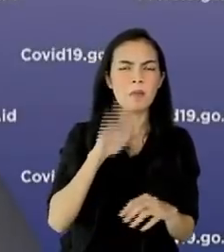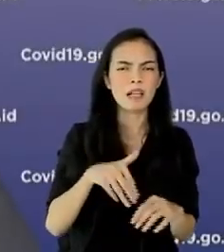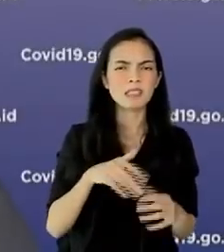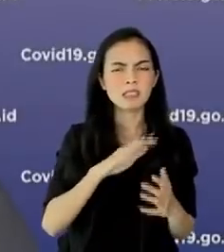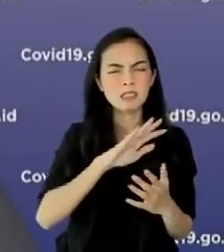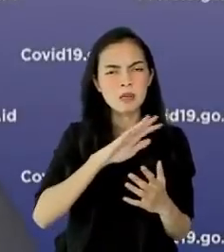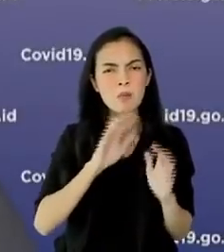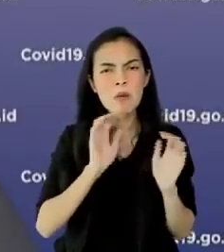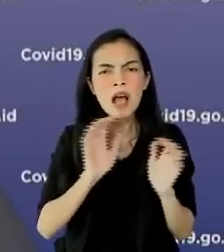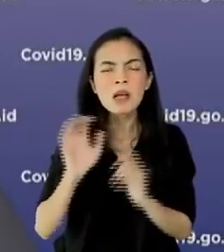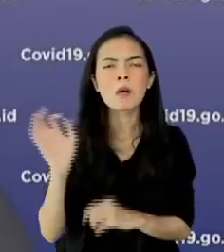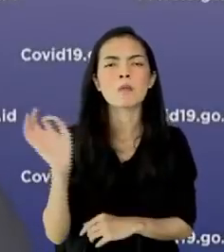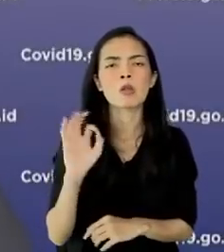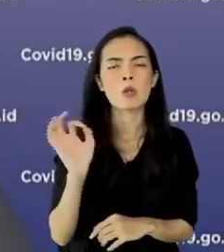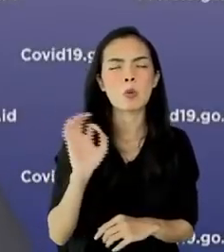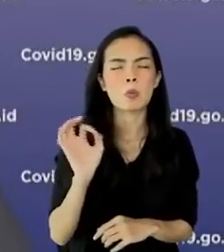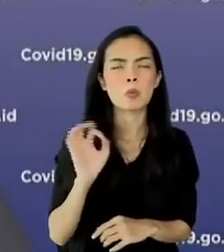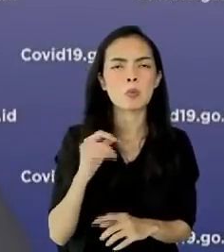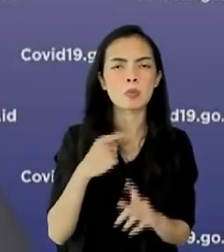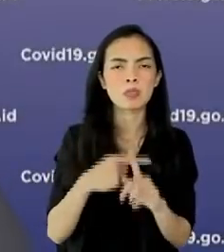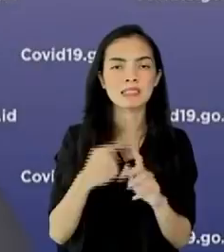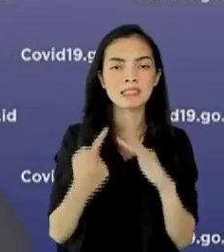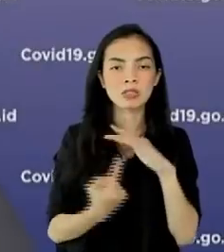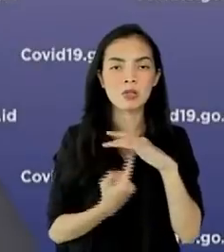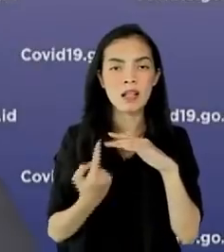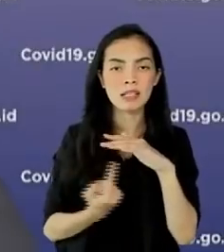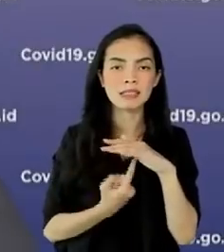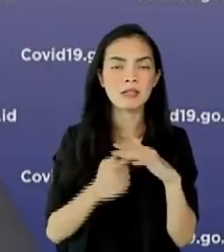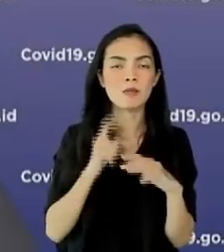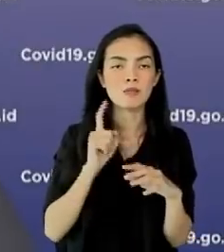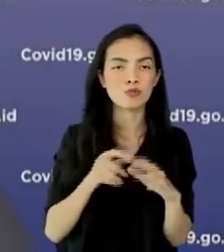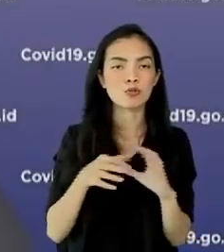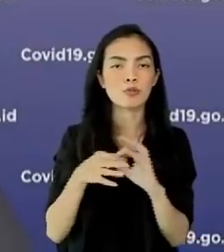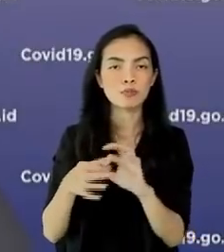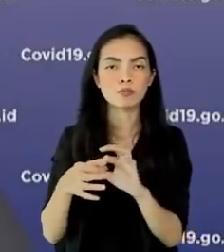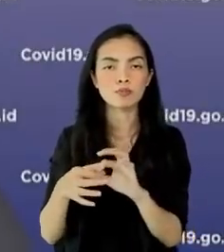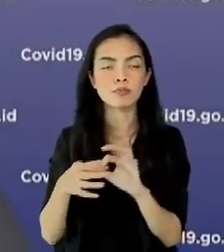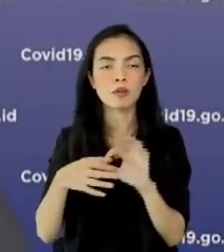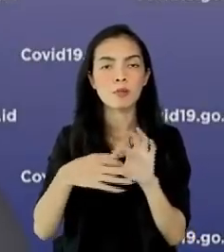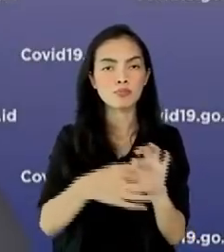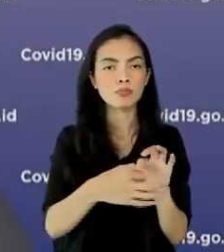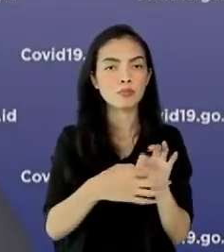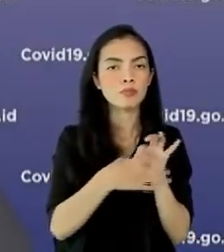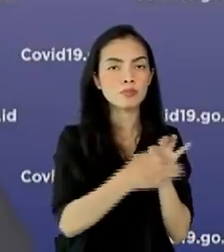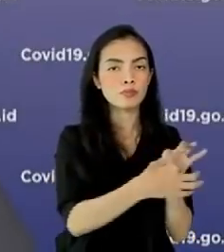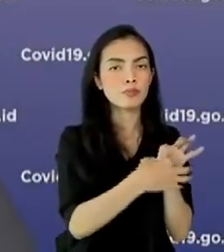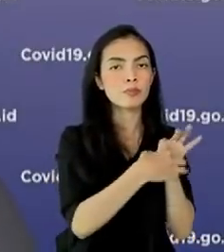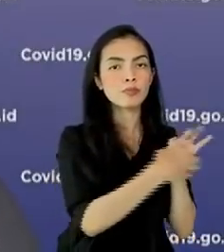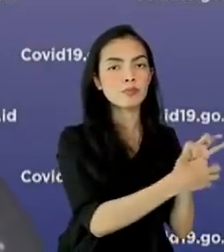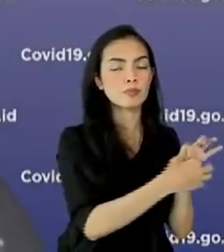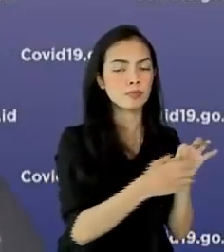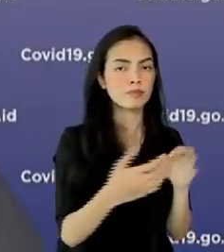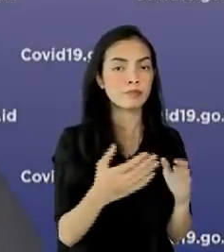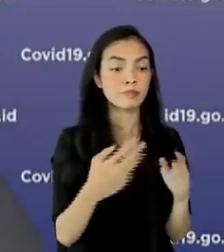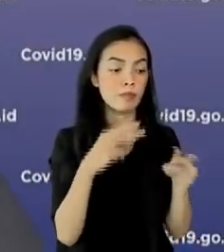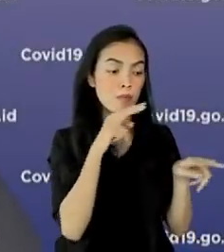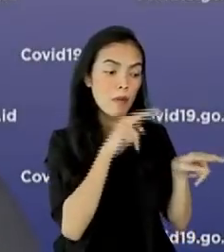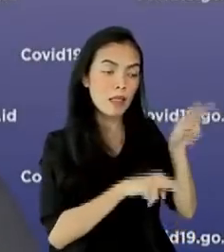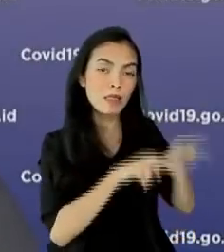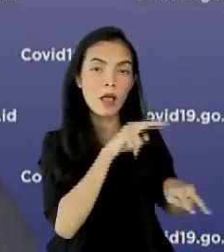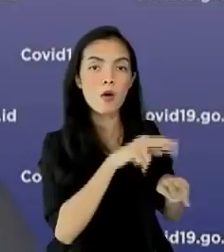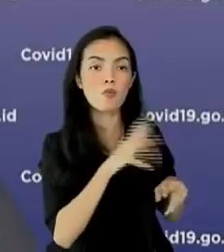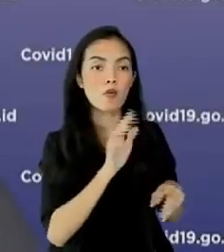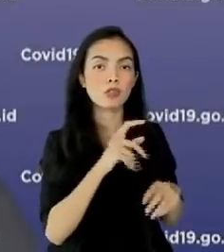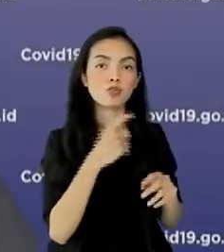belum seluas yang ada di mereka. Dan isolasi mandiri tadi perlu kerjasama berbagai pihak untuk sama-sama melakukan pemantauan, tidak hanya